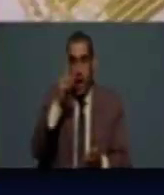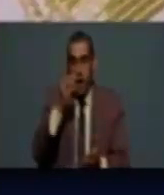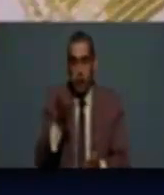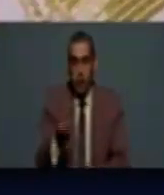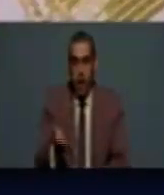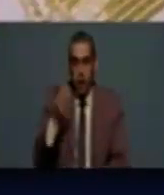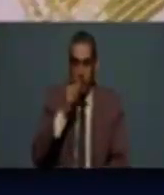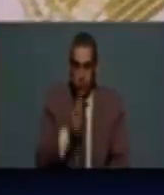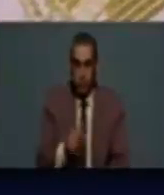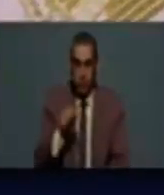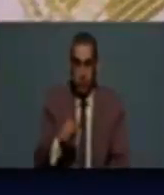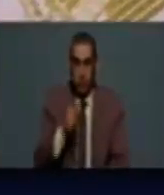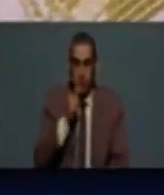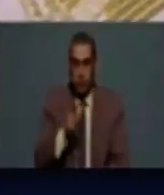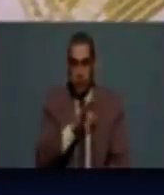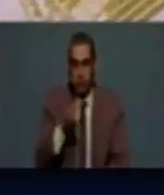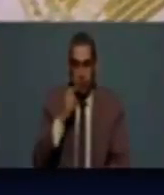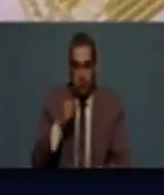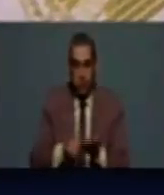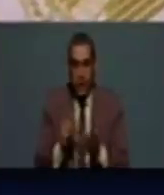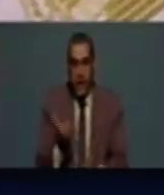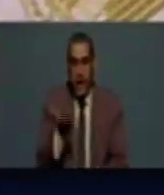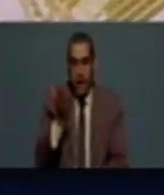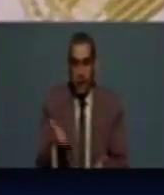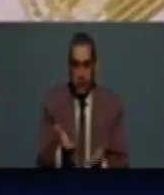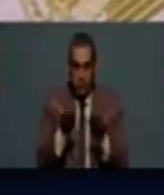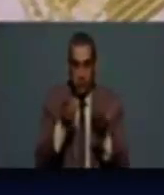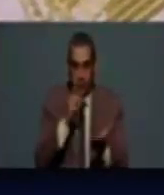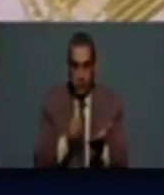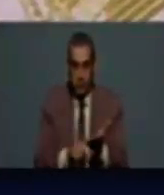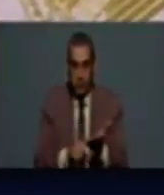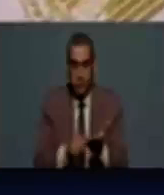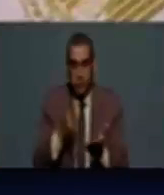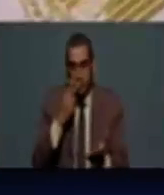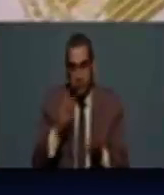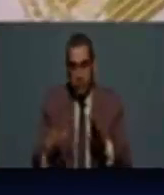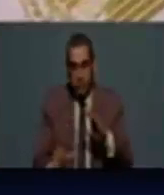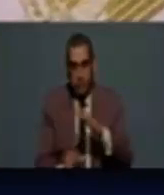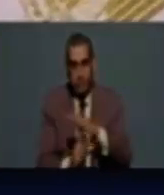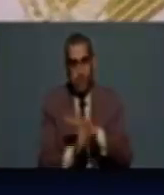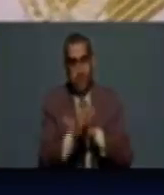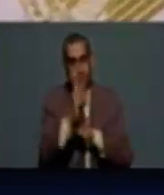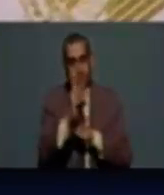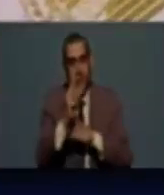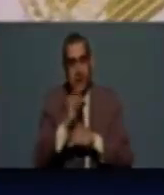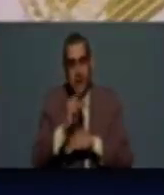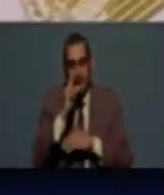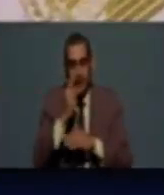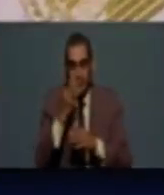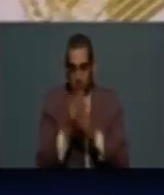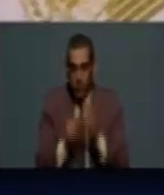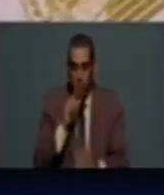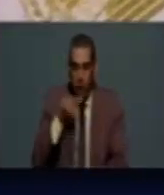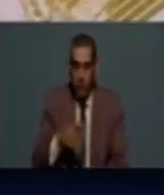إحياء للإنسانية وتكريما لها، قائلا: لعل احتفالنا اليوم يمثل فرصة للاطلاع على سيرته